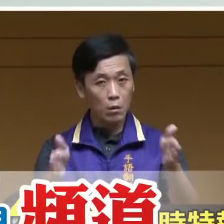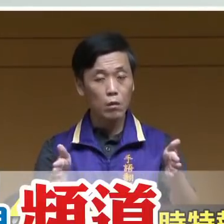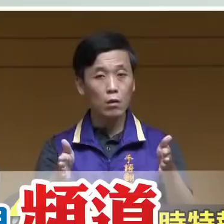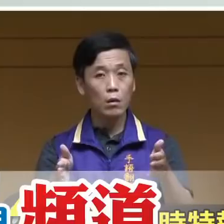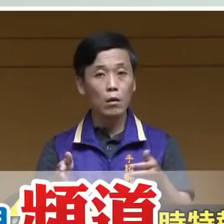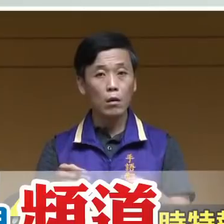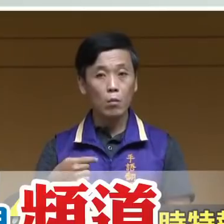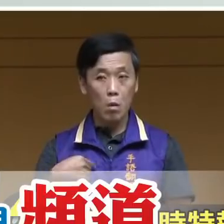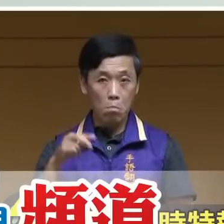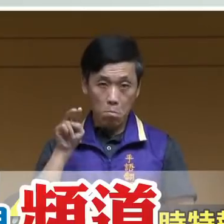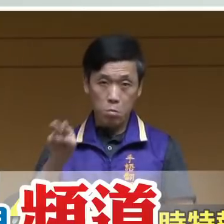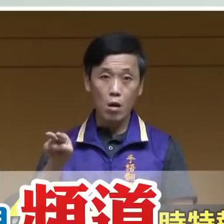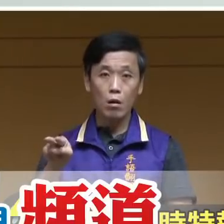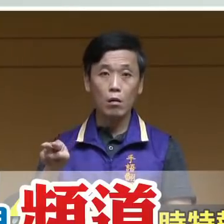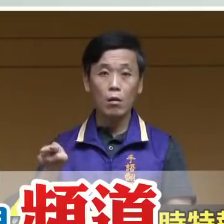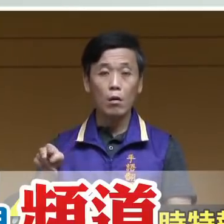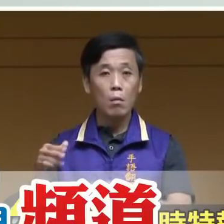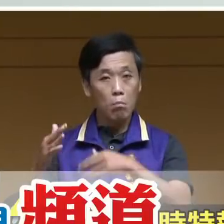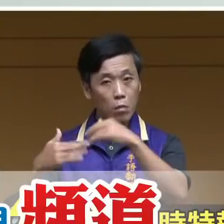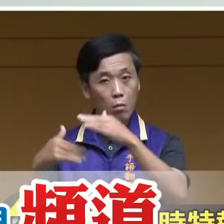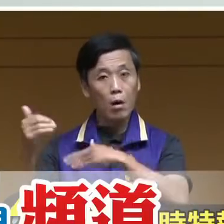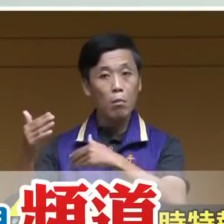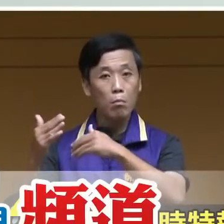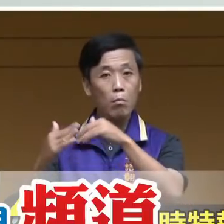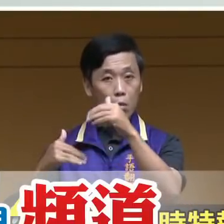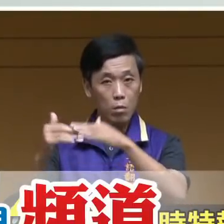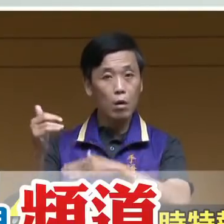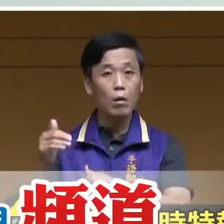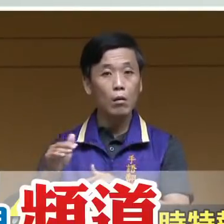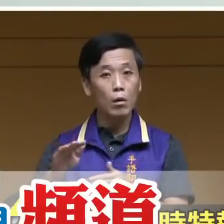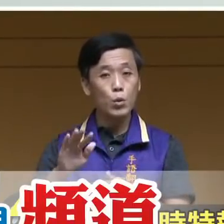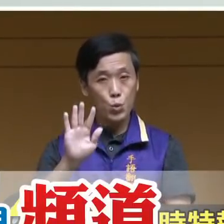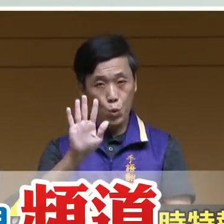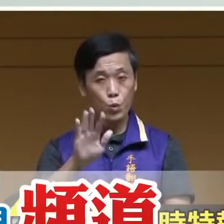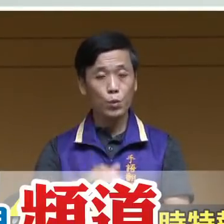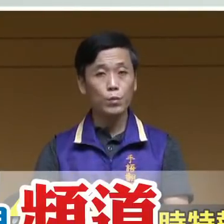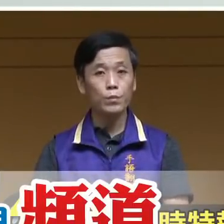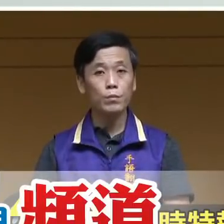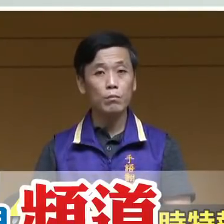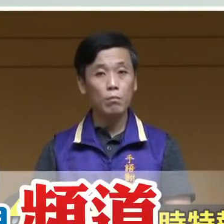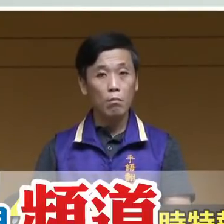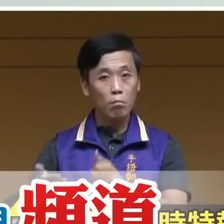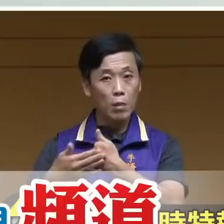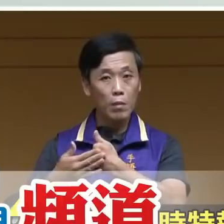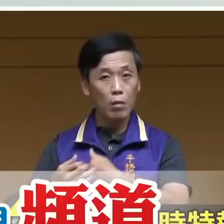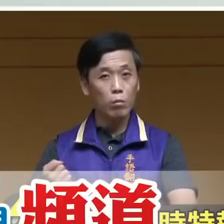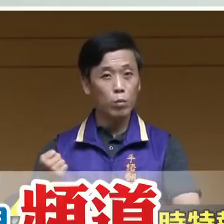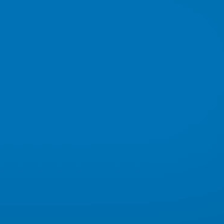彼此的牵绊，也让我们觉得更有力量。